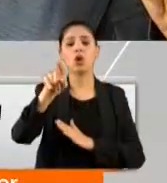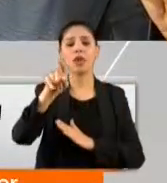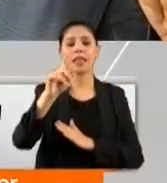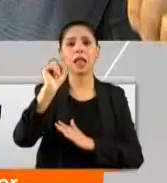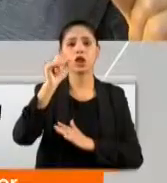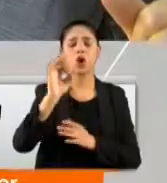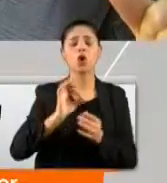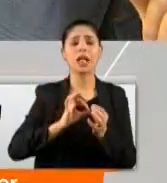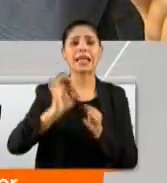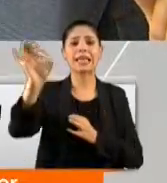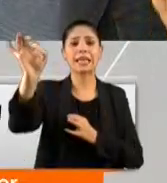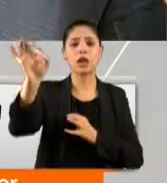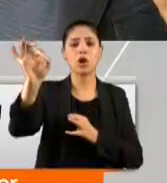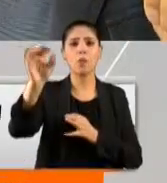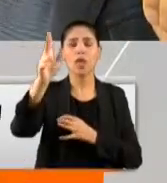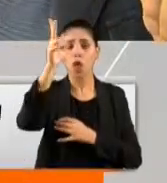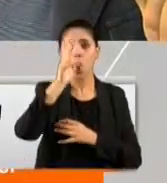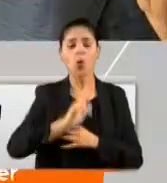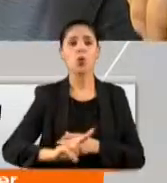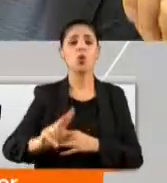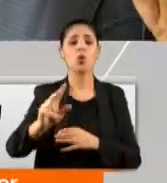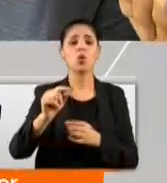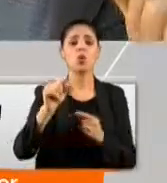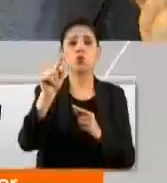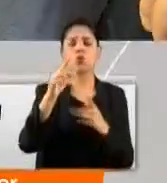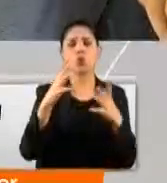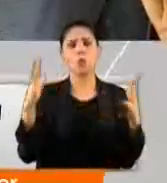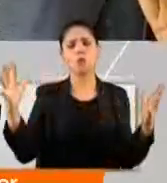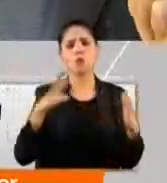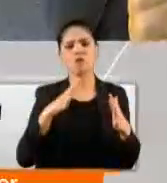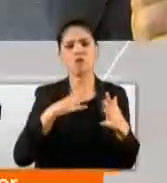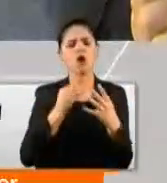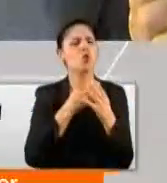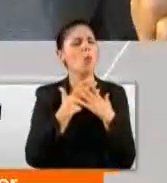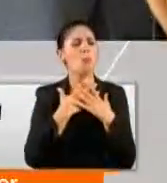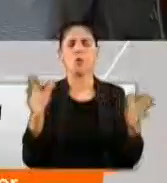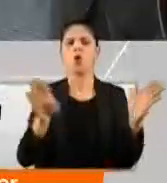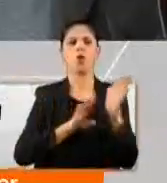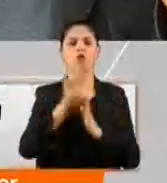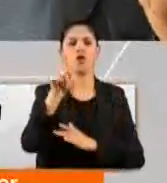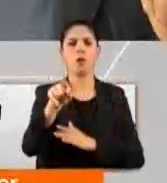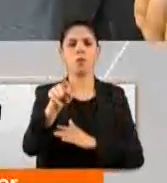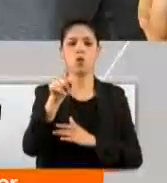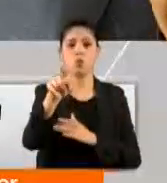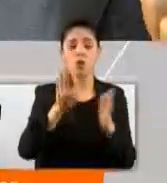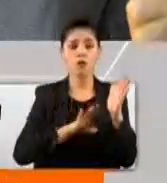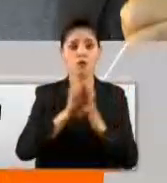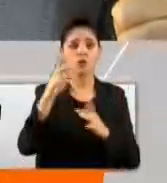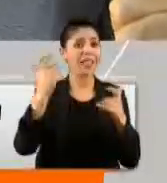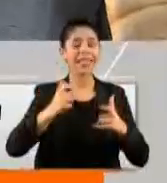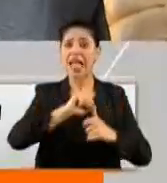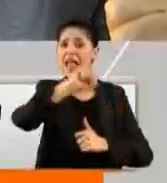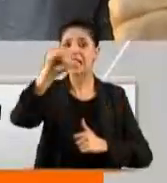90 kilometre menzilli ve 300 milimetre çapında son derece kudretli mermiler. Şimdi bu füzelerle nereye